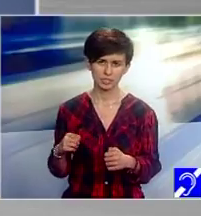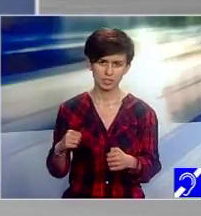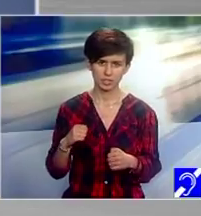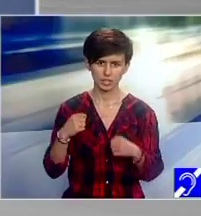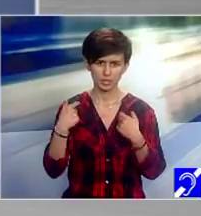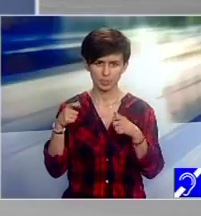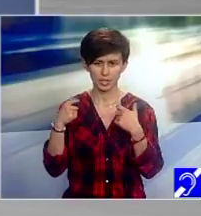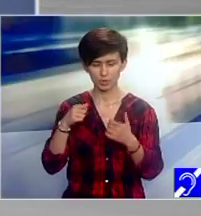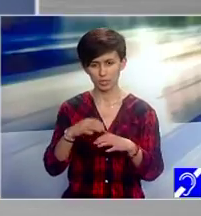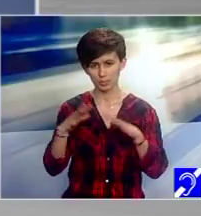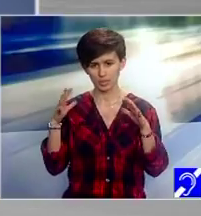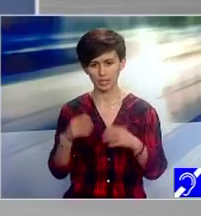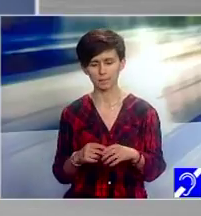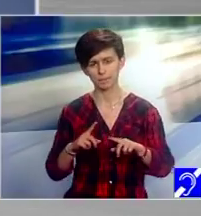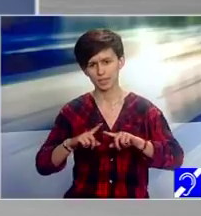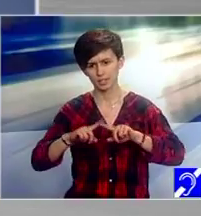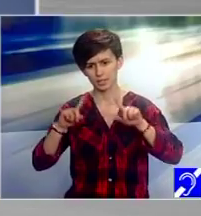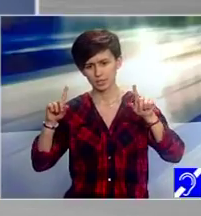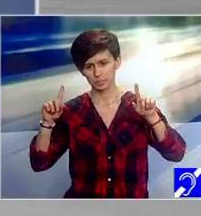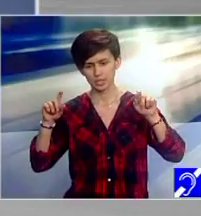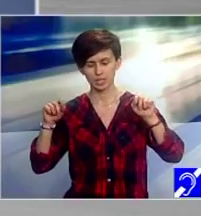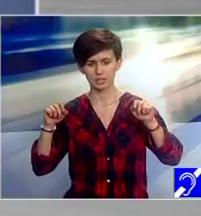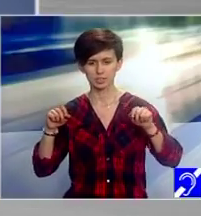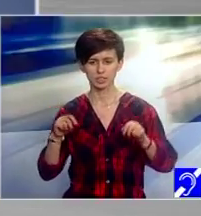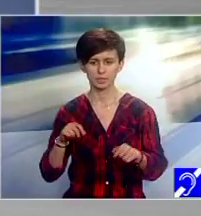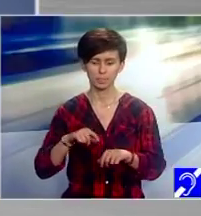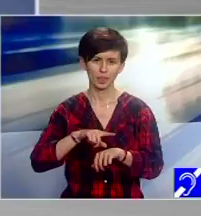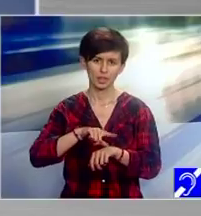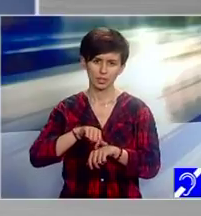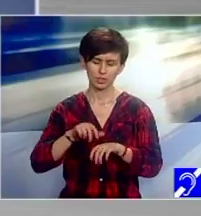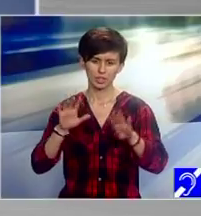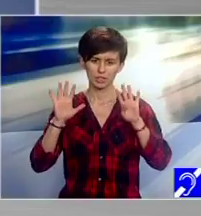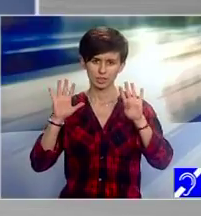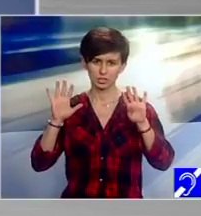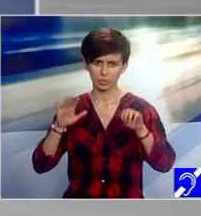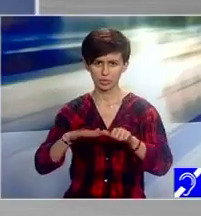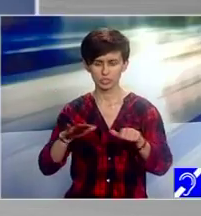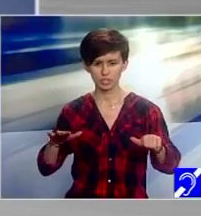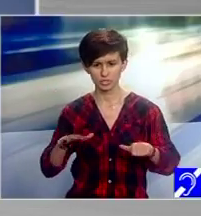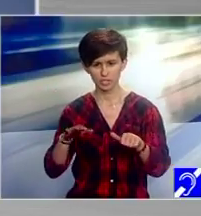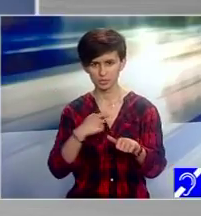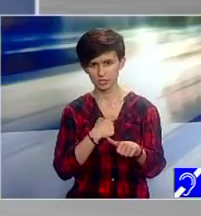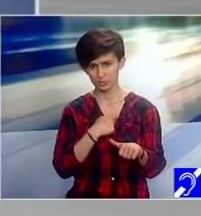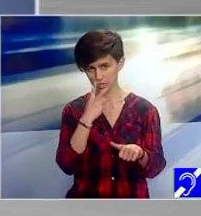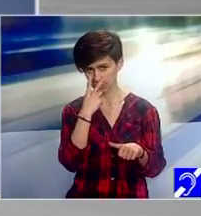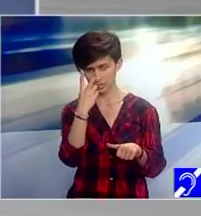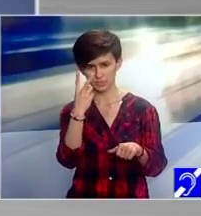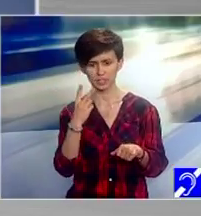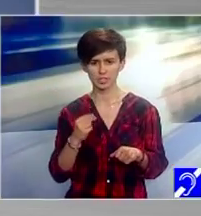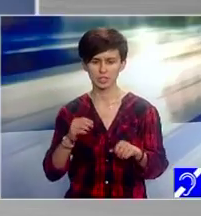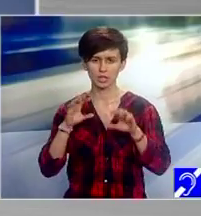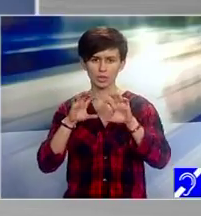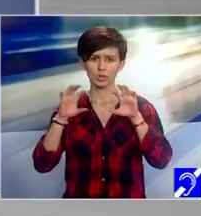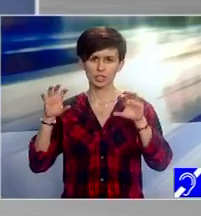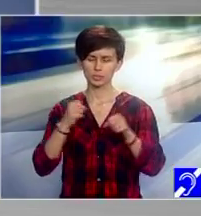Mare. Dimineața, de fapt, între orele 9 și 16 puteți vedea o expoziție foarte